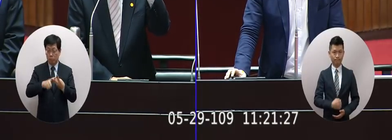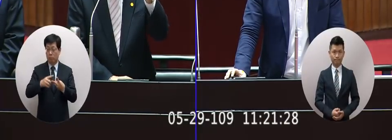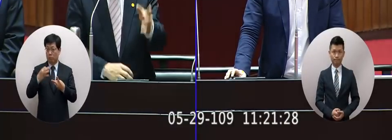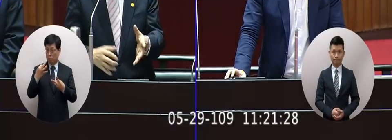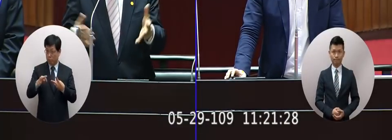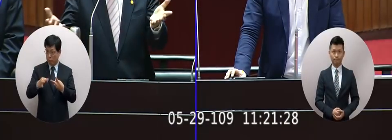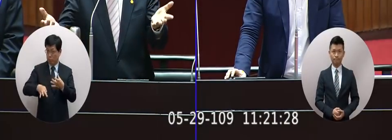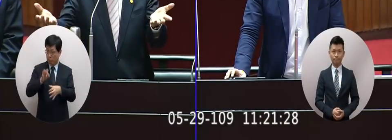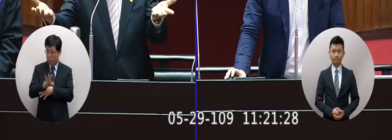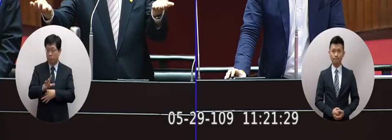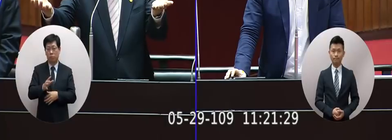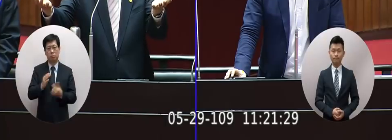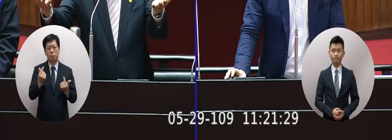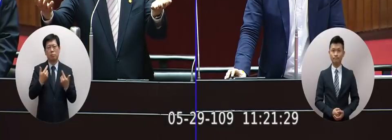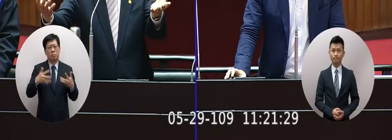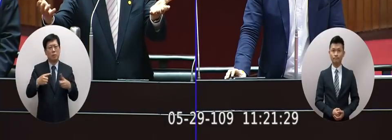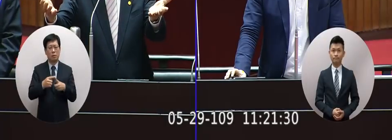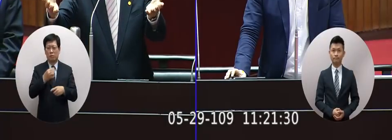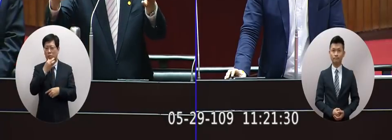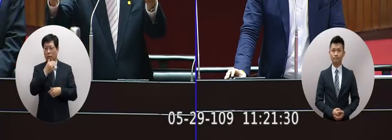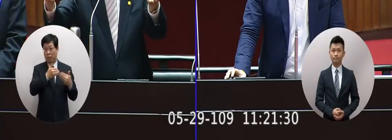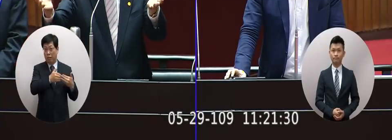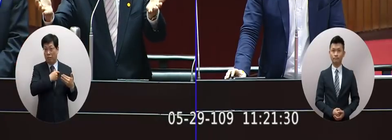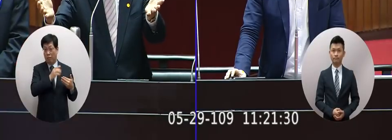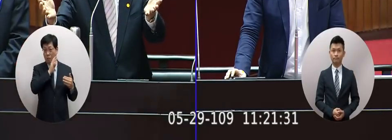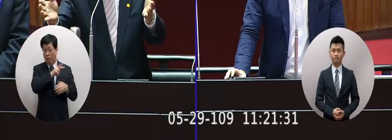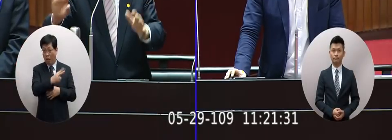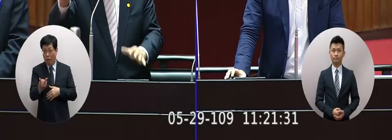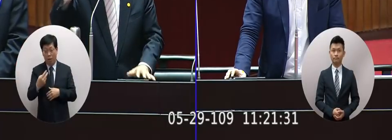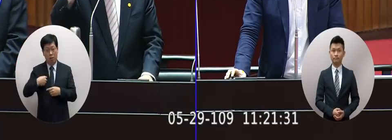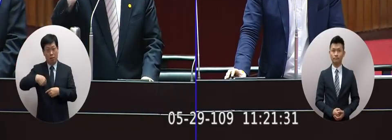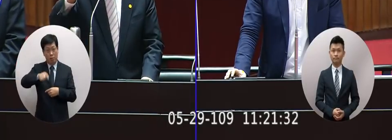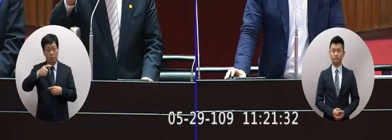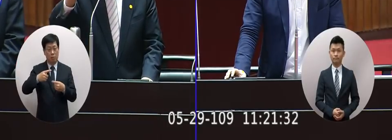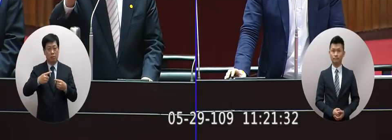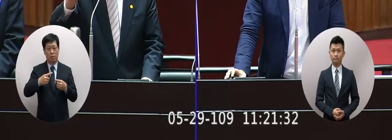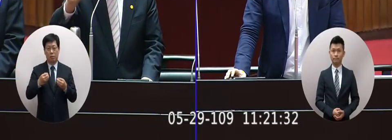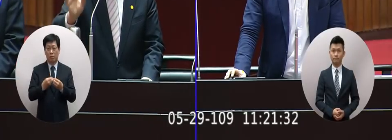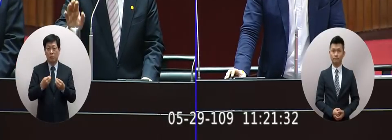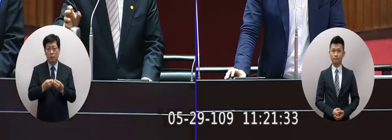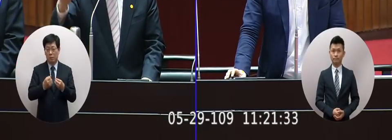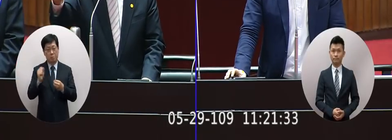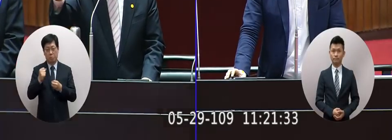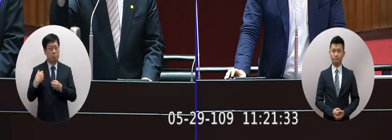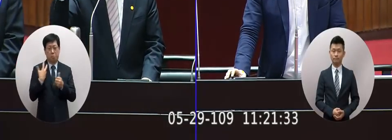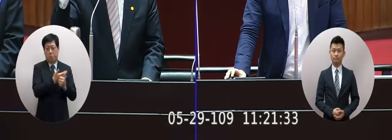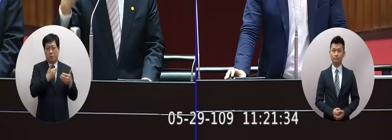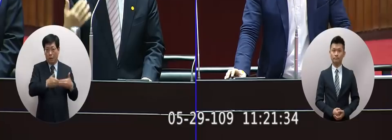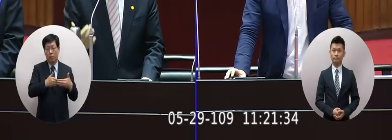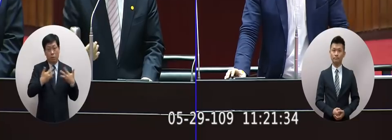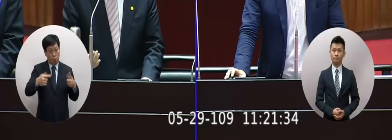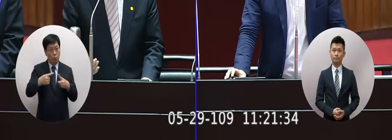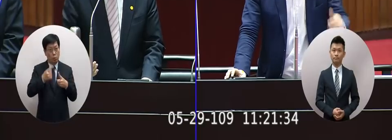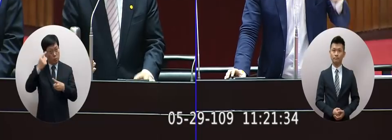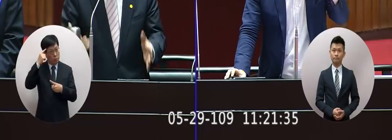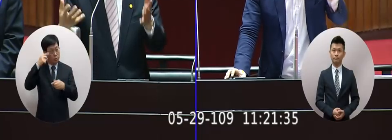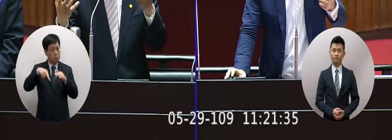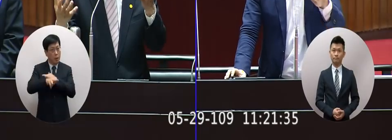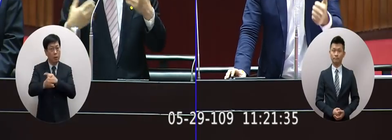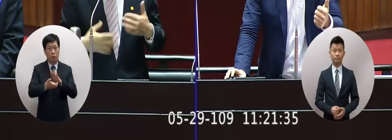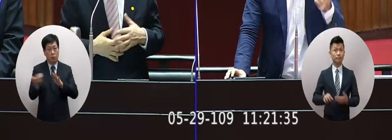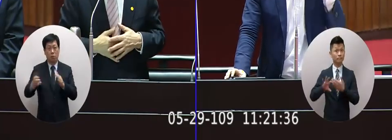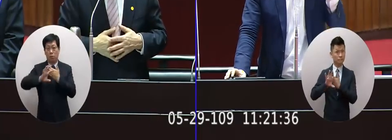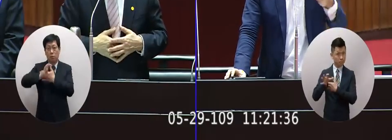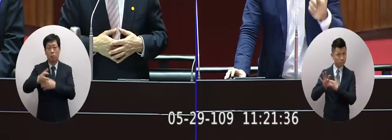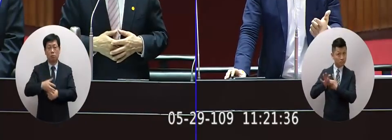金，因为真侪人看哩，中国要来啊，比一国去济啊，未靠一啦，有真侪要外走。 外